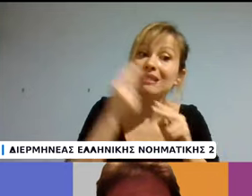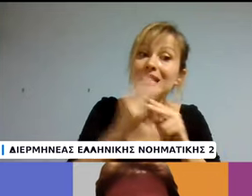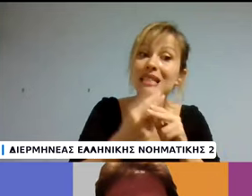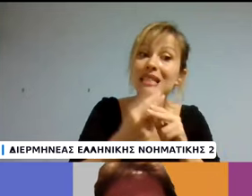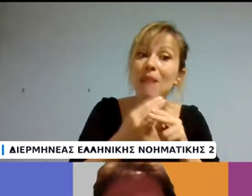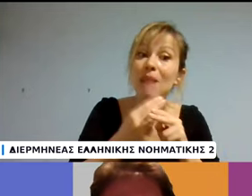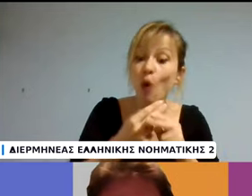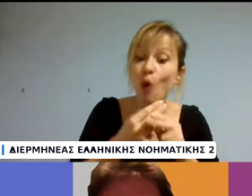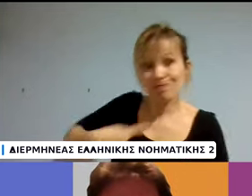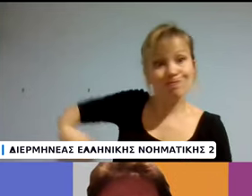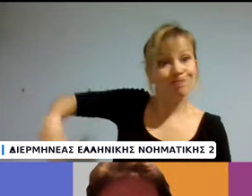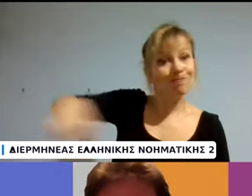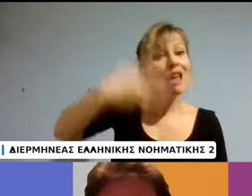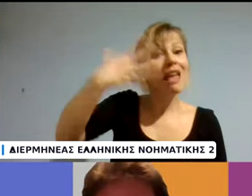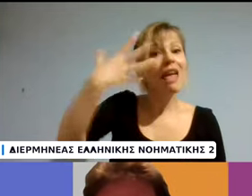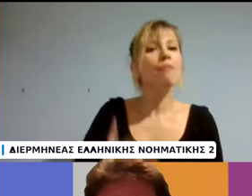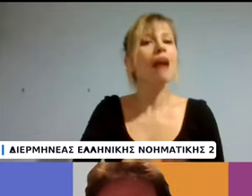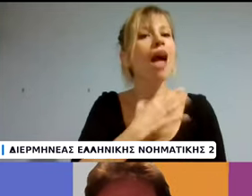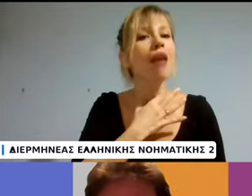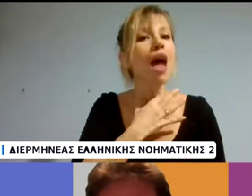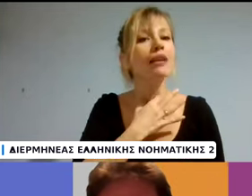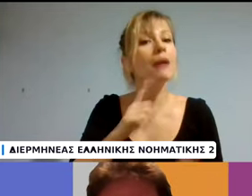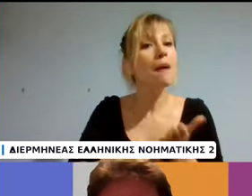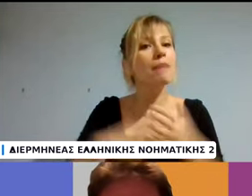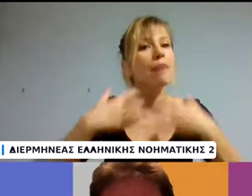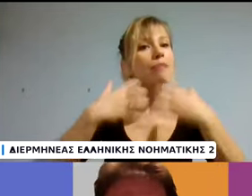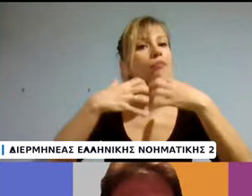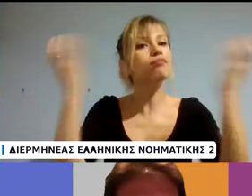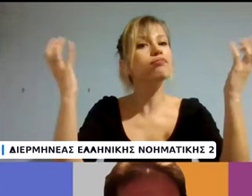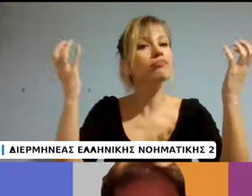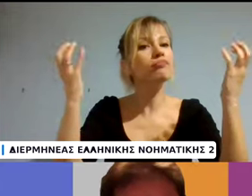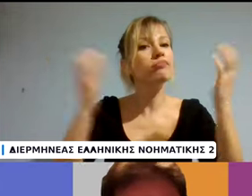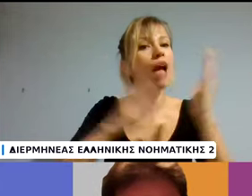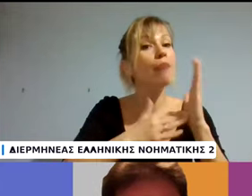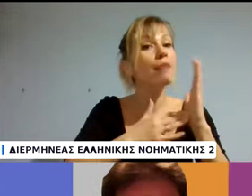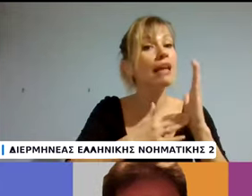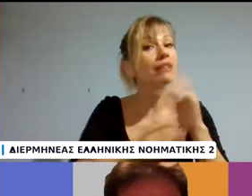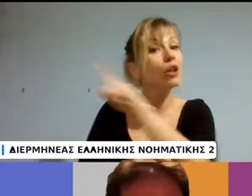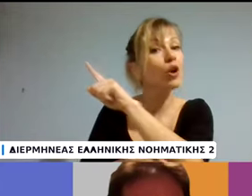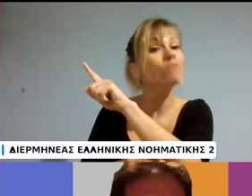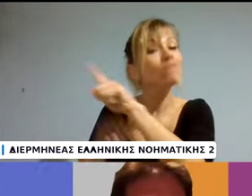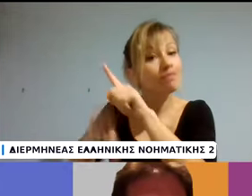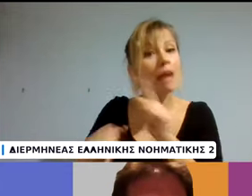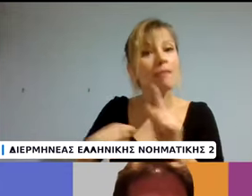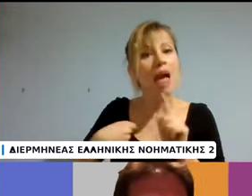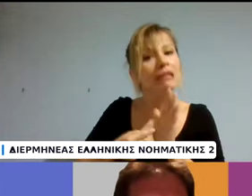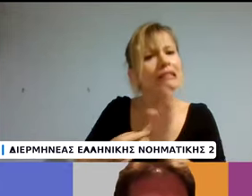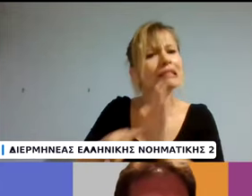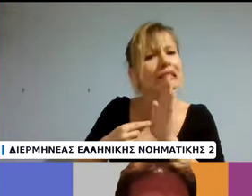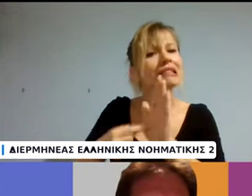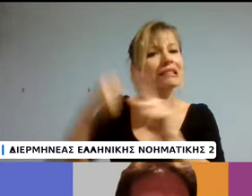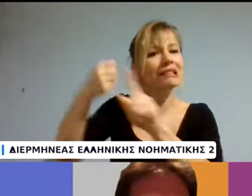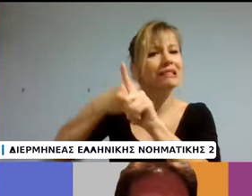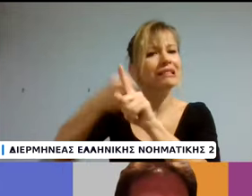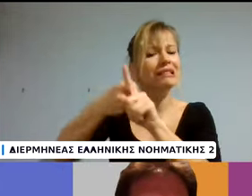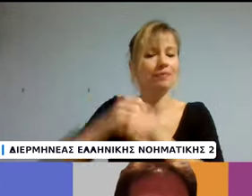ανάγκη ότι πρέπει να υπάρξει κάτι τέτοιο, μια τέτοια μορφή. Αυτό που είπαμε και προηγουμένως είναι ότι